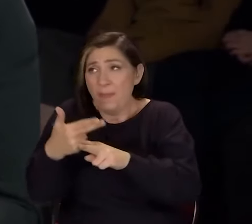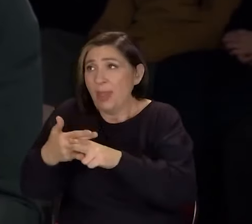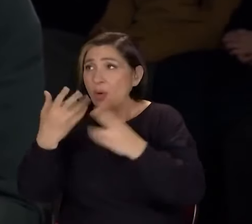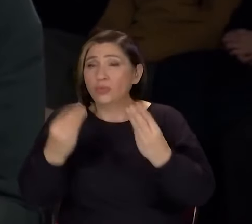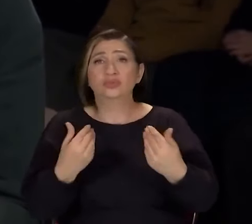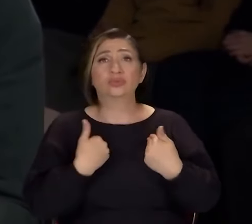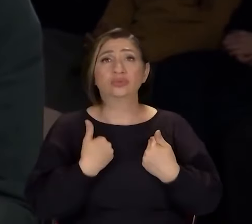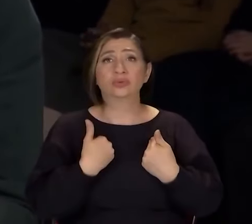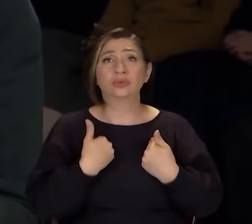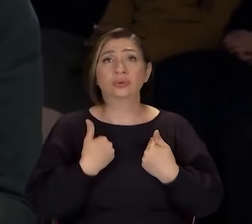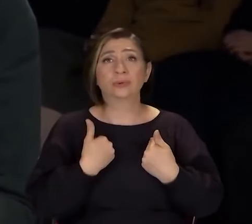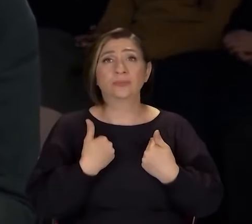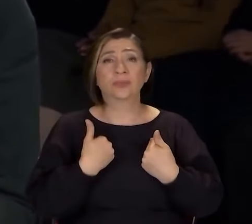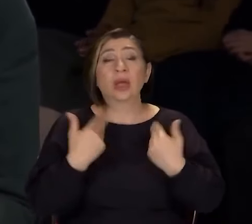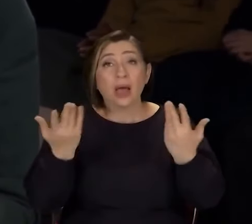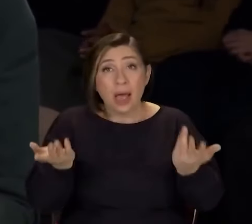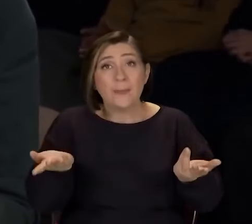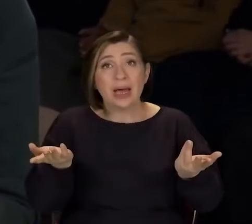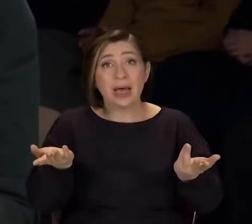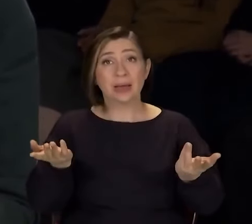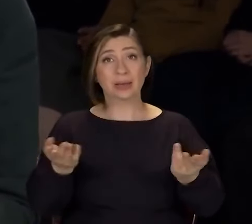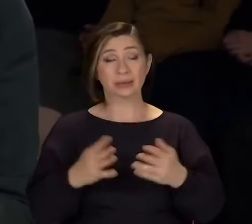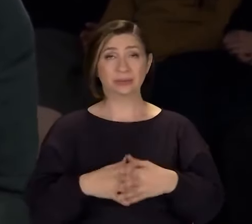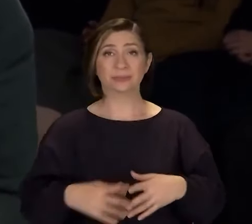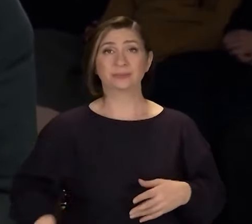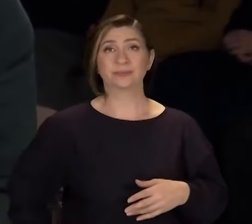birazcık. Ama